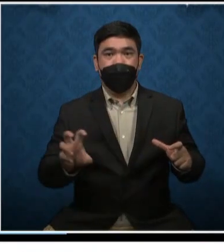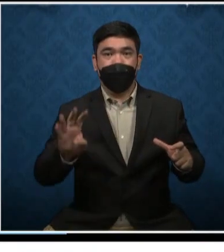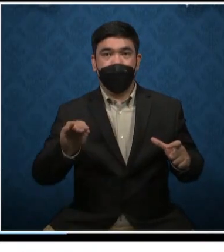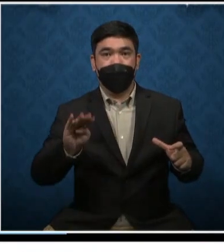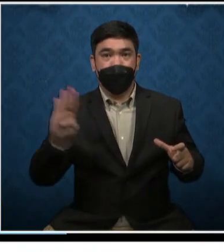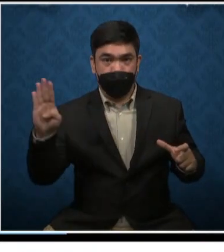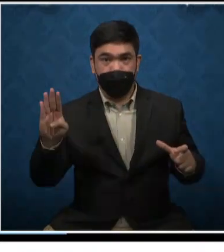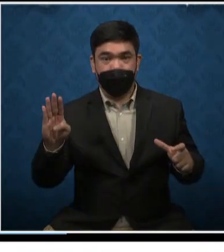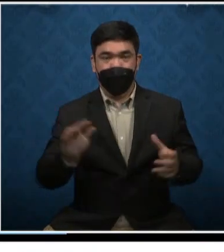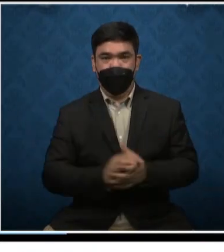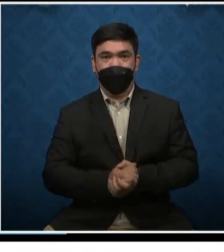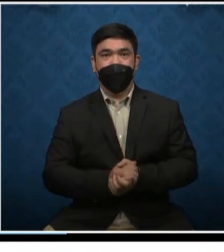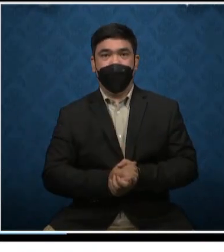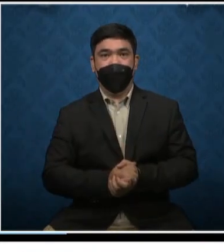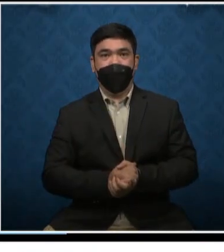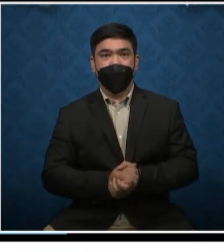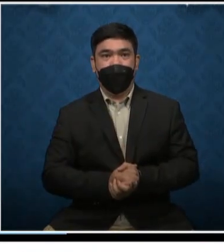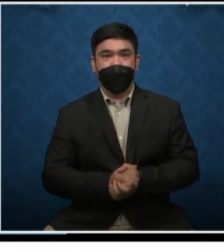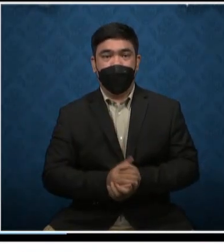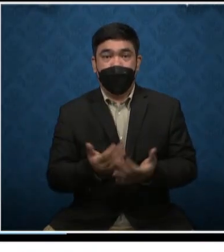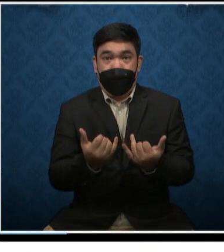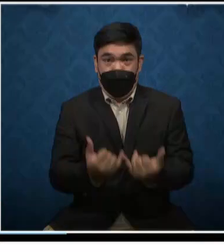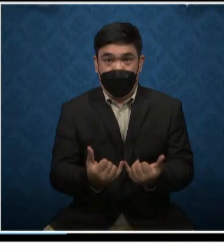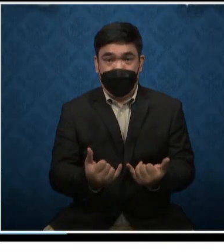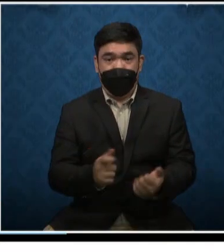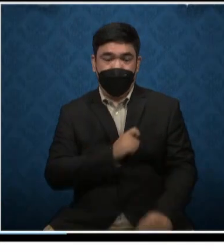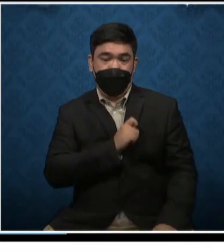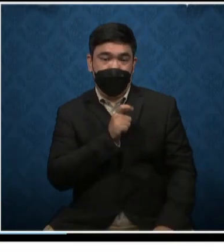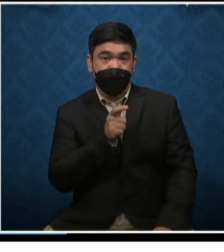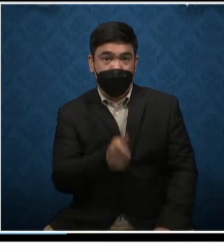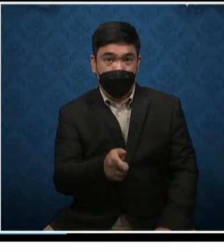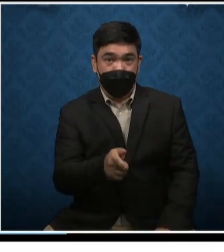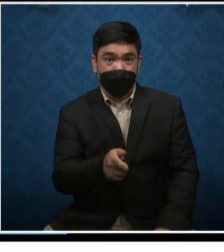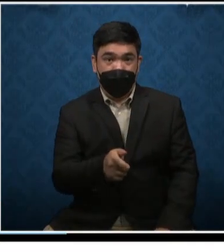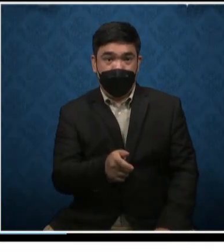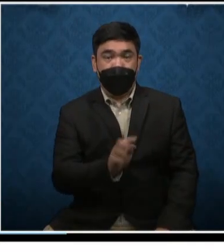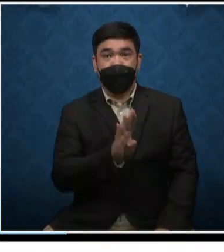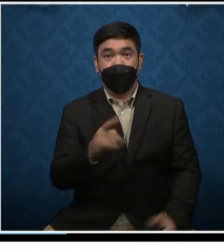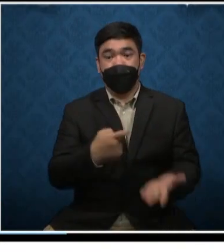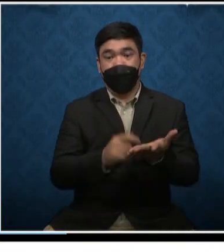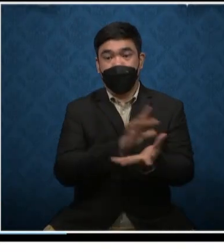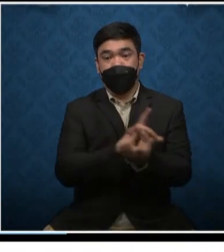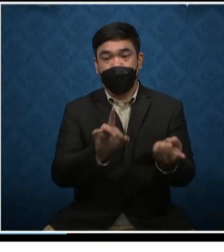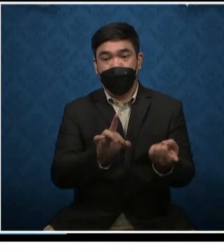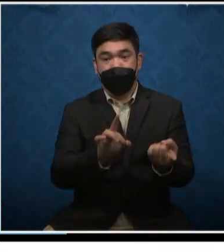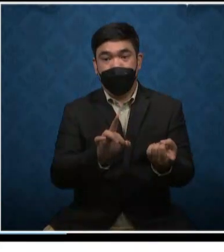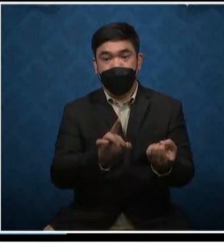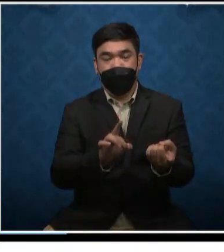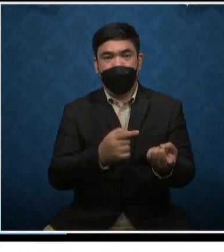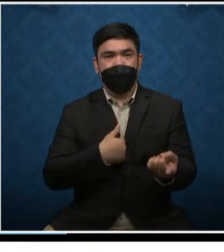ดือนลงได้เนื่องจากการจ่ายเงินสมทบผ่านระบบประกันสังคม